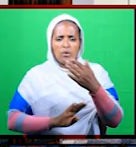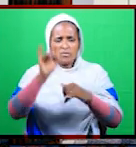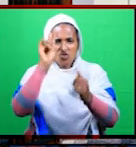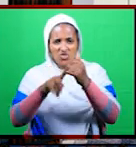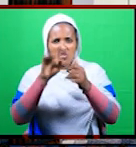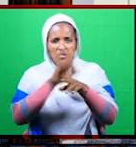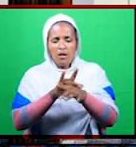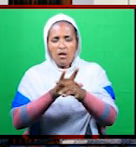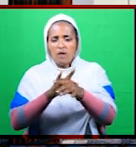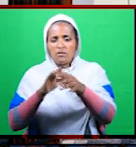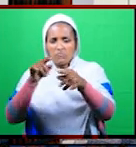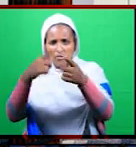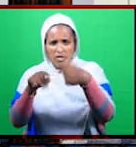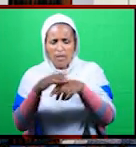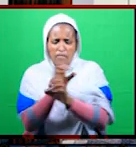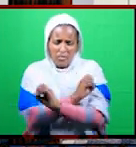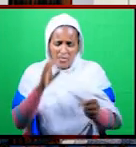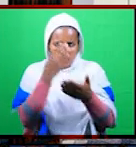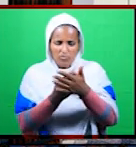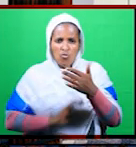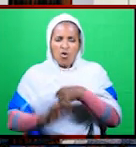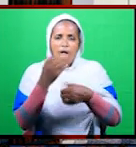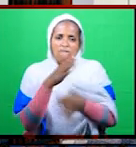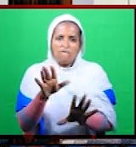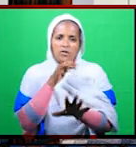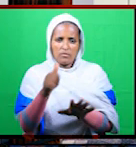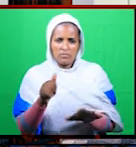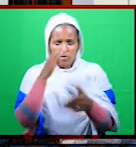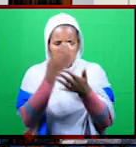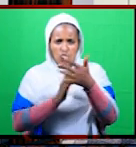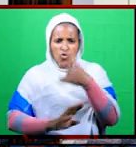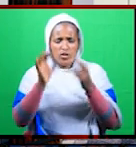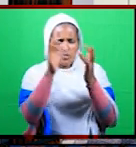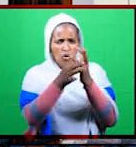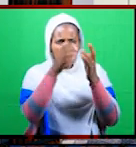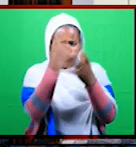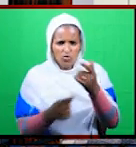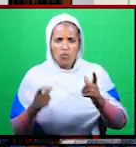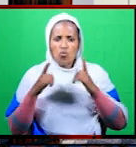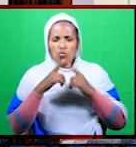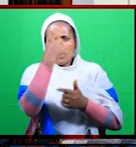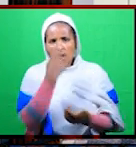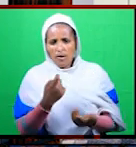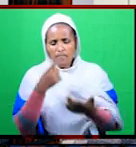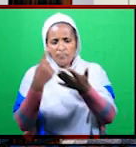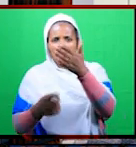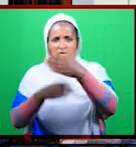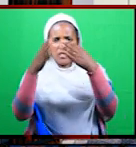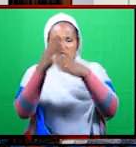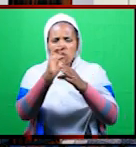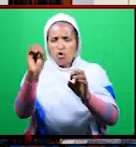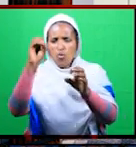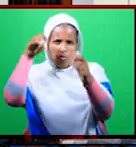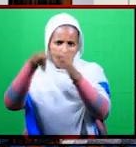ወደ 1 መጨረሻ ላይ ጠርዝ ሲመጣ ደግሞ ምንም ልጅ መውለድ አልፈልግም ልጅ መውለድ ቀርቶ ትዳሩን ብቻ ይዤ ብኖርስ የሚል ጥያቄ